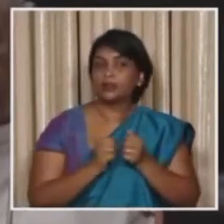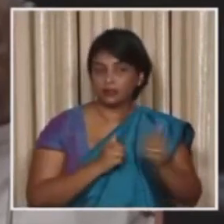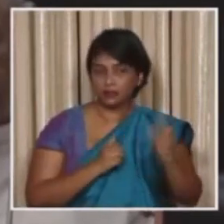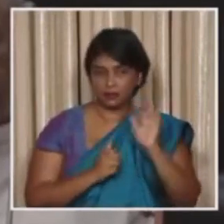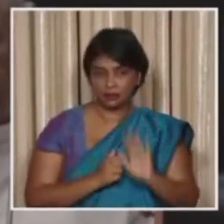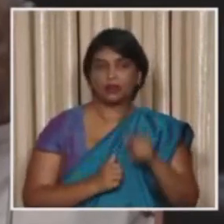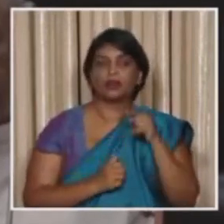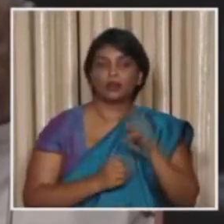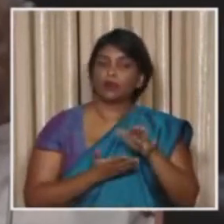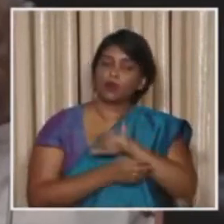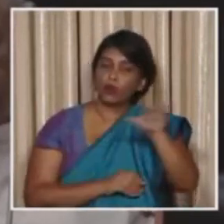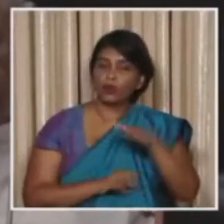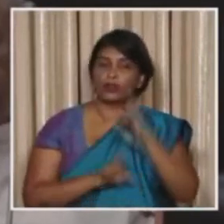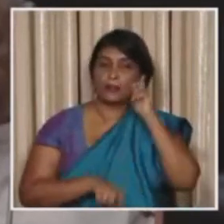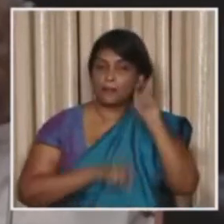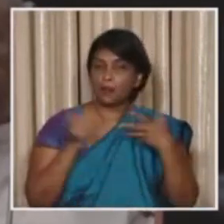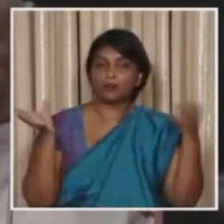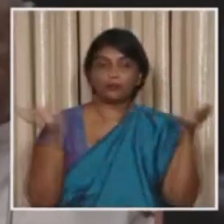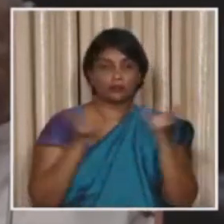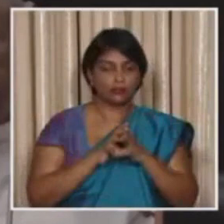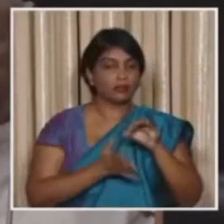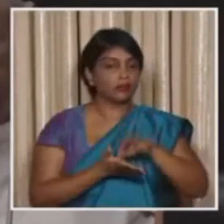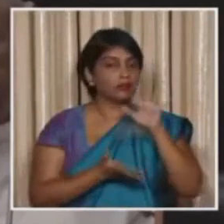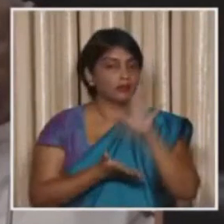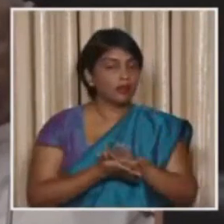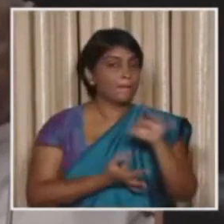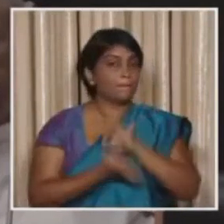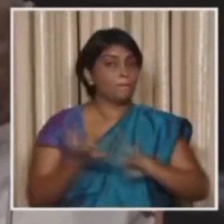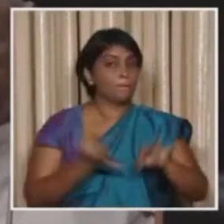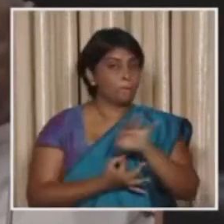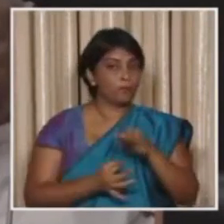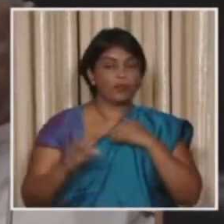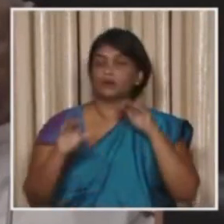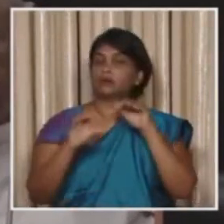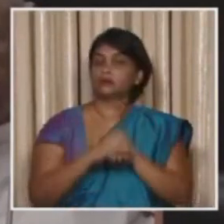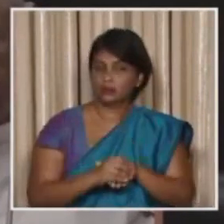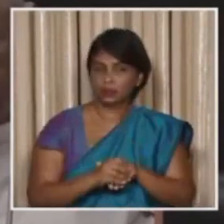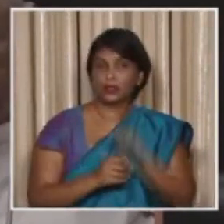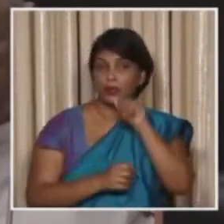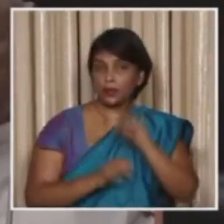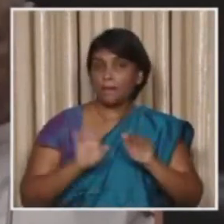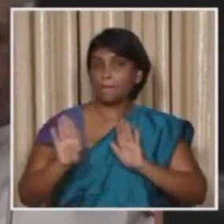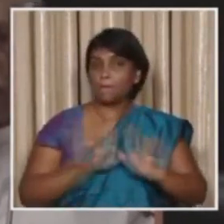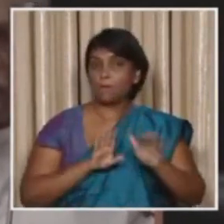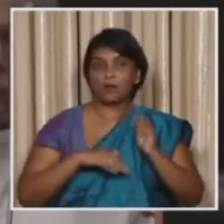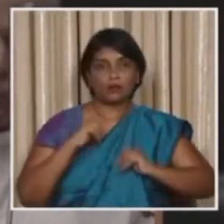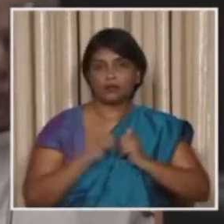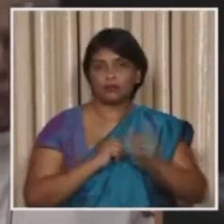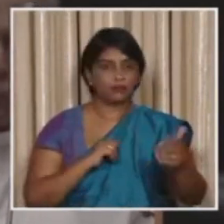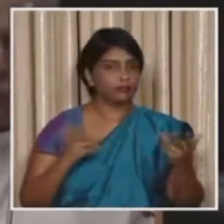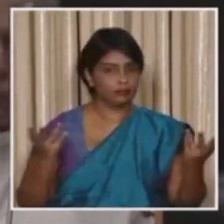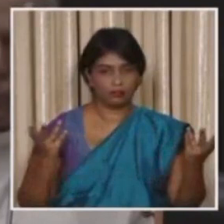සලකනවා. සියලු ජනතාව එක් රැස් වී තීරණ ගන්නා ඍජු ප්‍රජාතන්ත්‍රවාදයක් වෙත යෑමට කිසිම පාලන ක්‍රමයකට හැකියාවක්